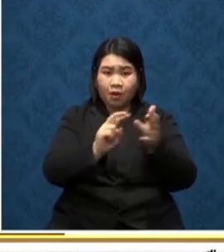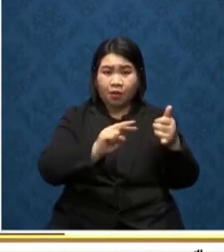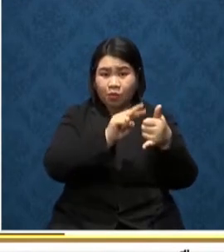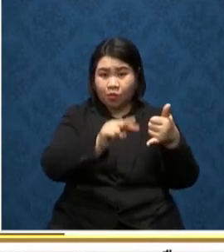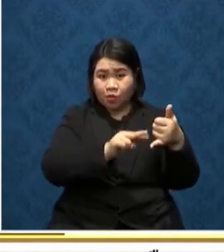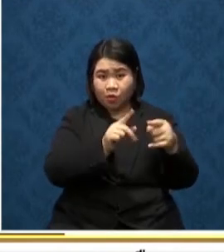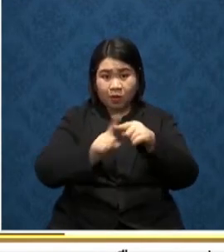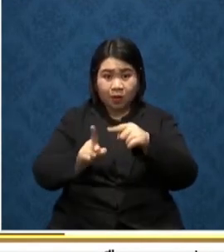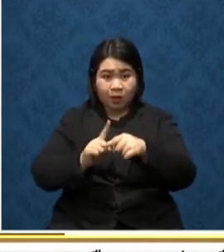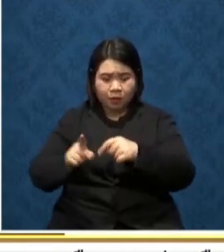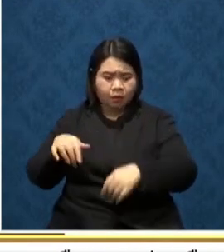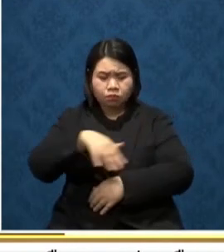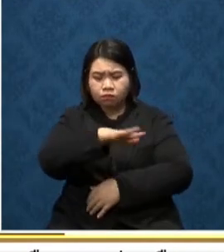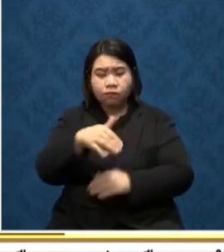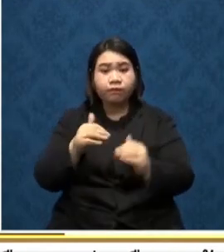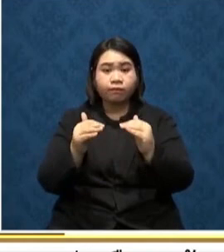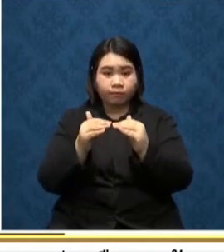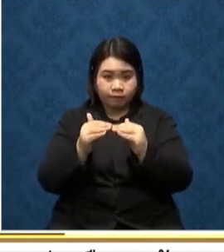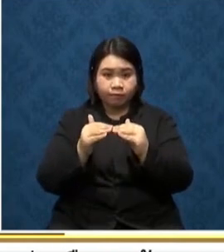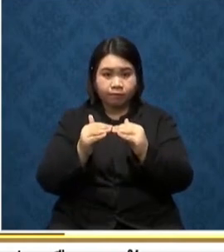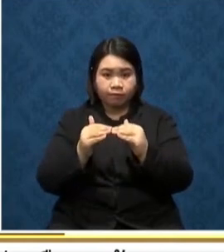ึกรอย่างทั่วถงแลเท่าเทรี